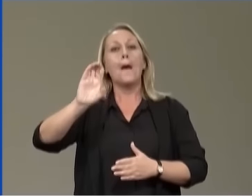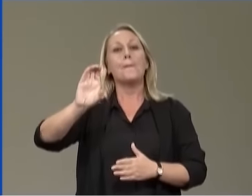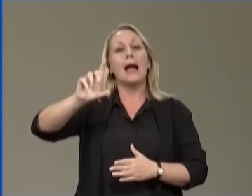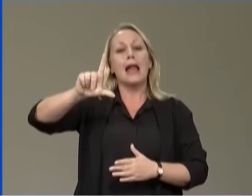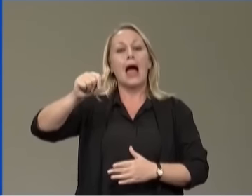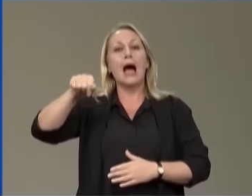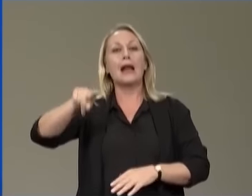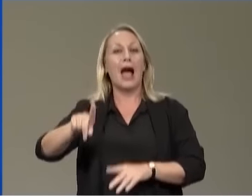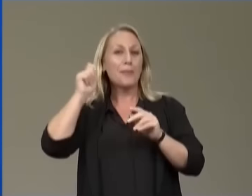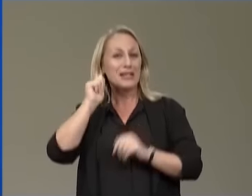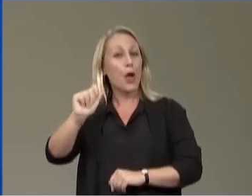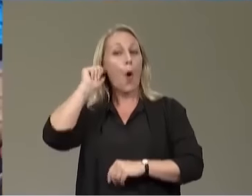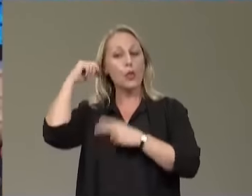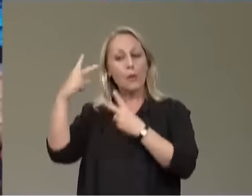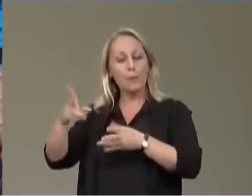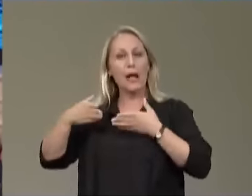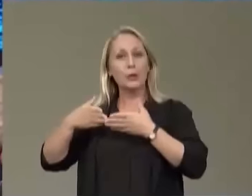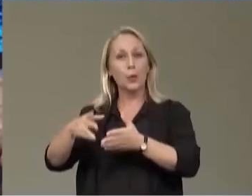Κίμωνα.